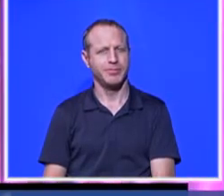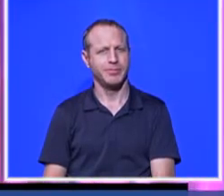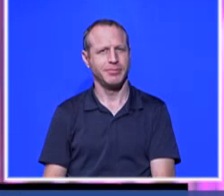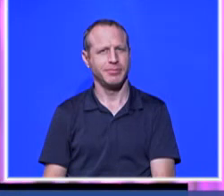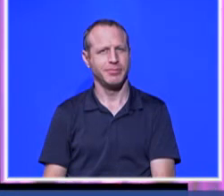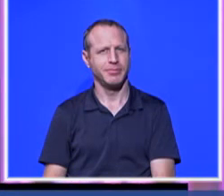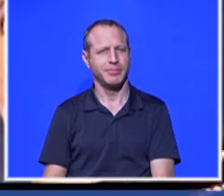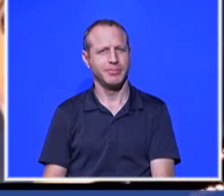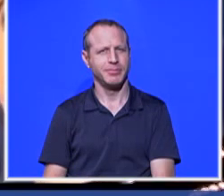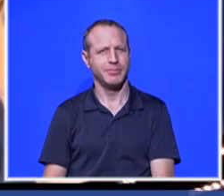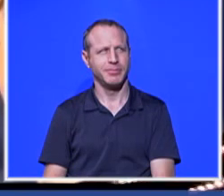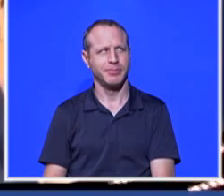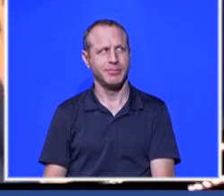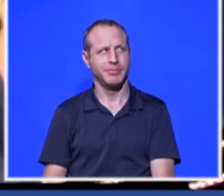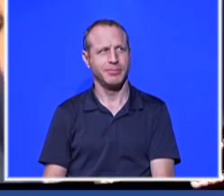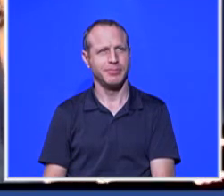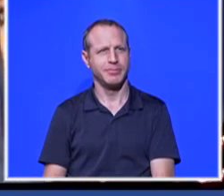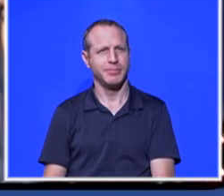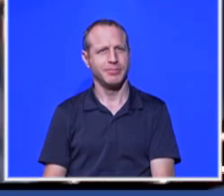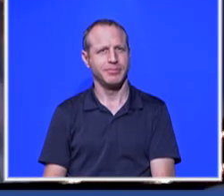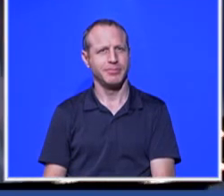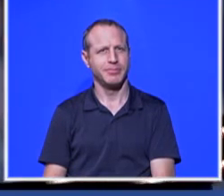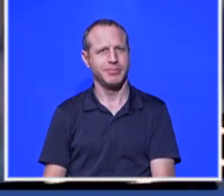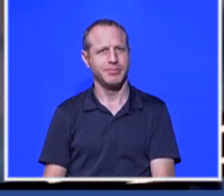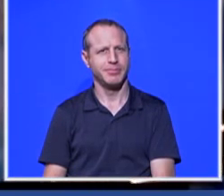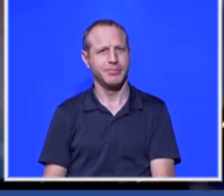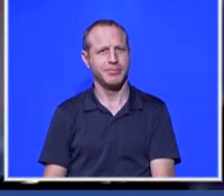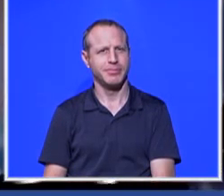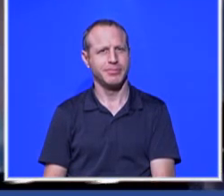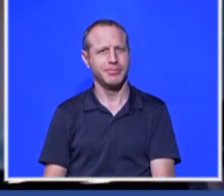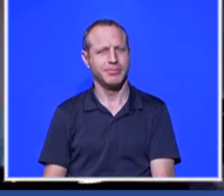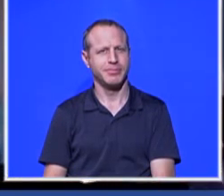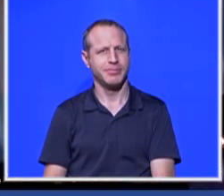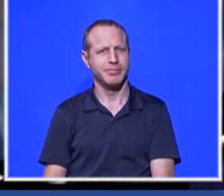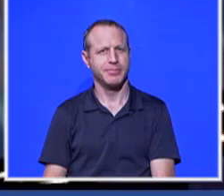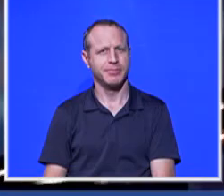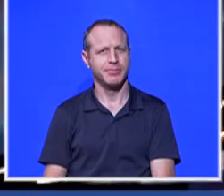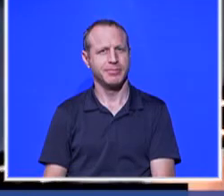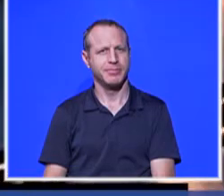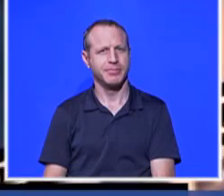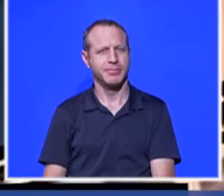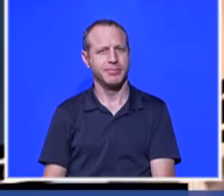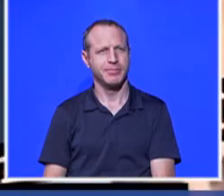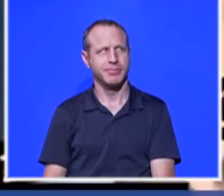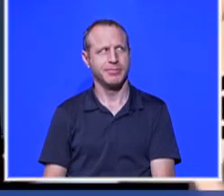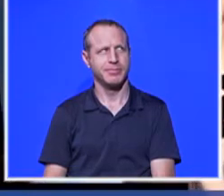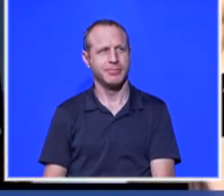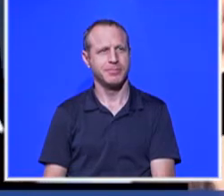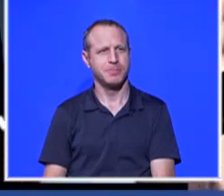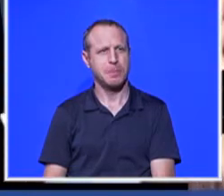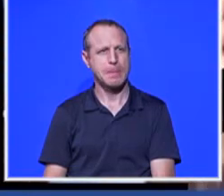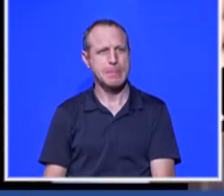حدود انا مع انه يكون في يعني سلام بيننا وبين حيلا دولة ريجاردلس مين الدولة نحن بدنا